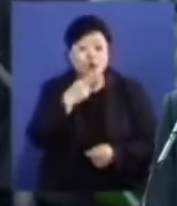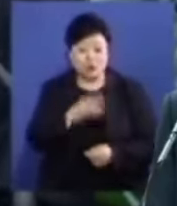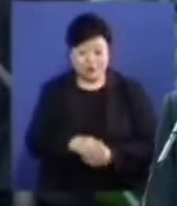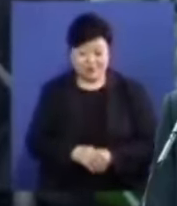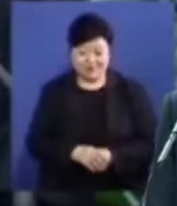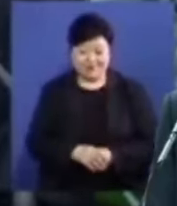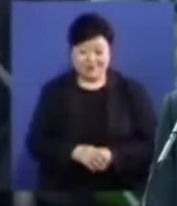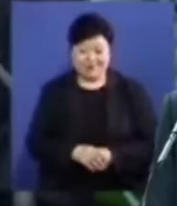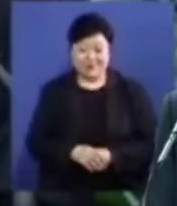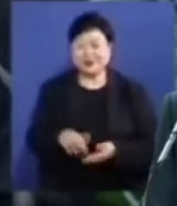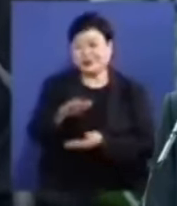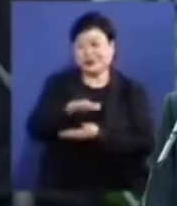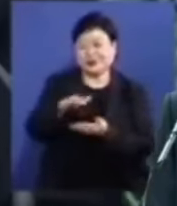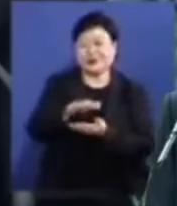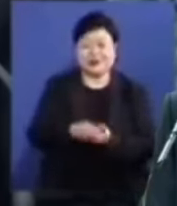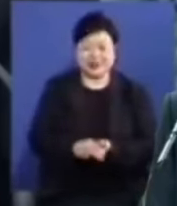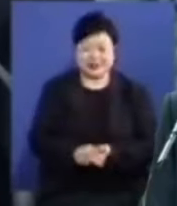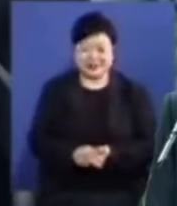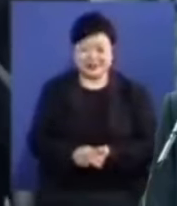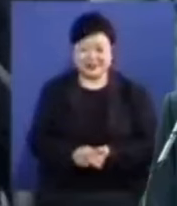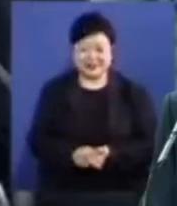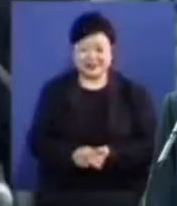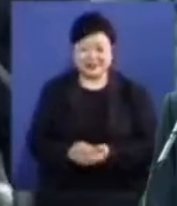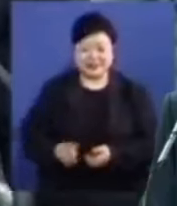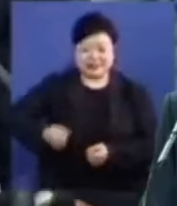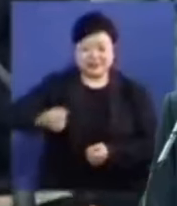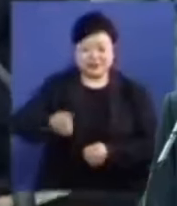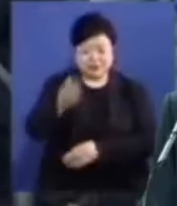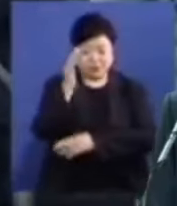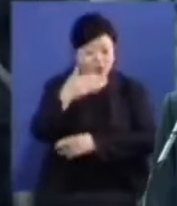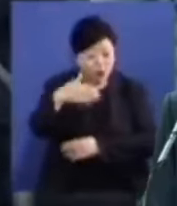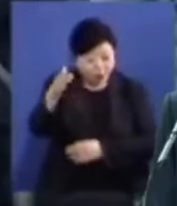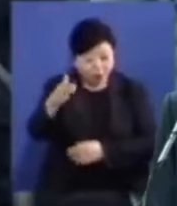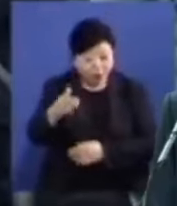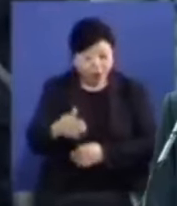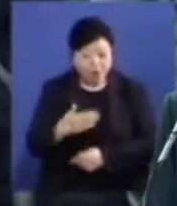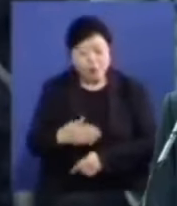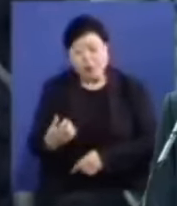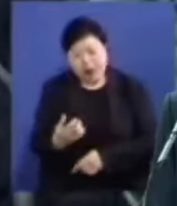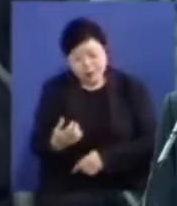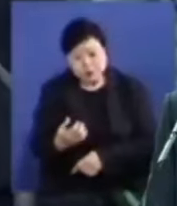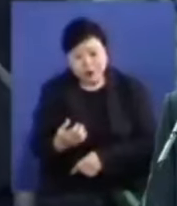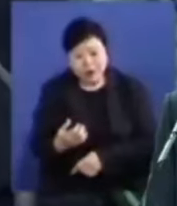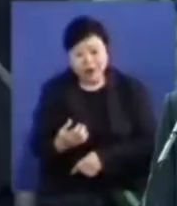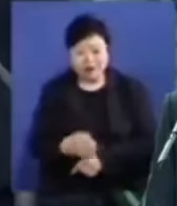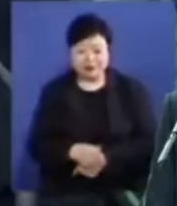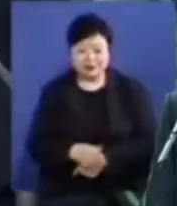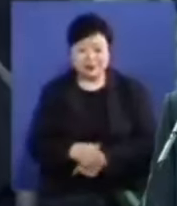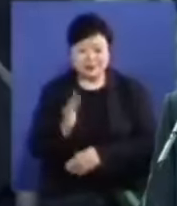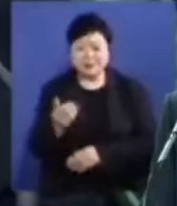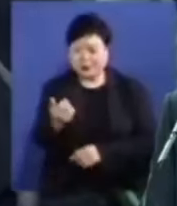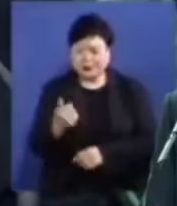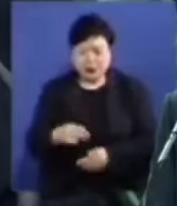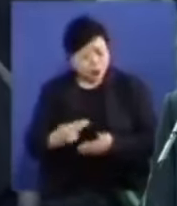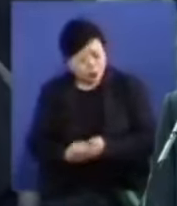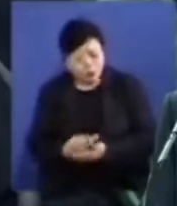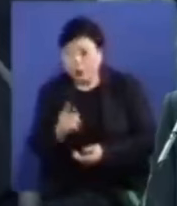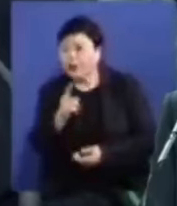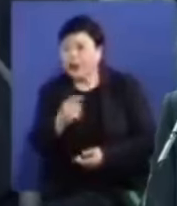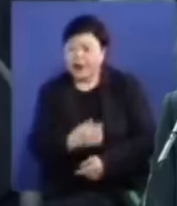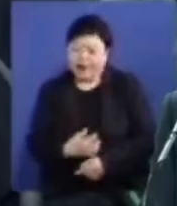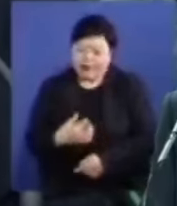으슬렁으슬렁 있다가 성경책 들고 설교하러 가는데 아프니까 설교하다가 넘어지면 안